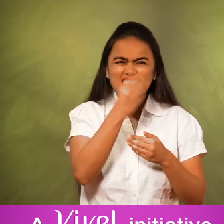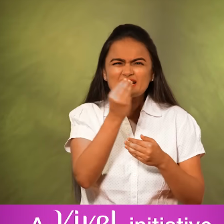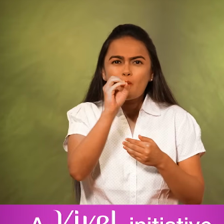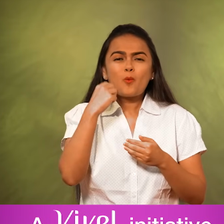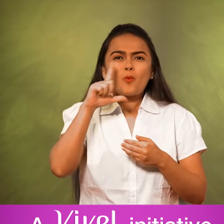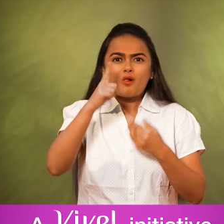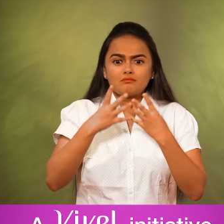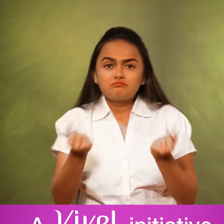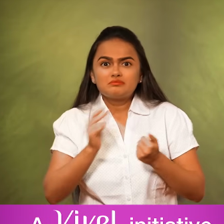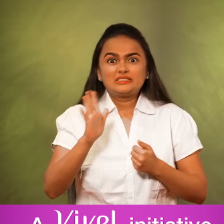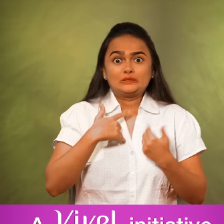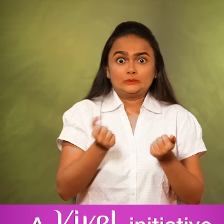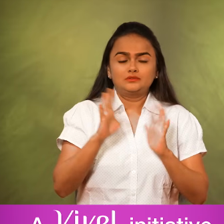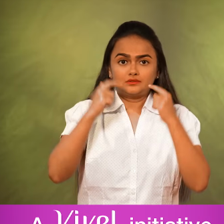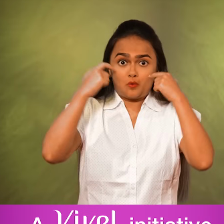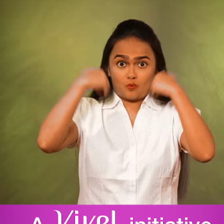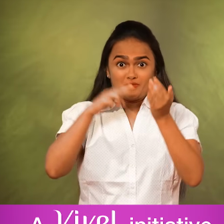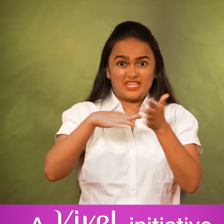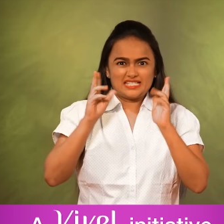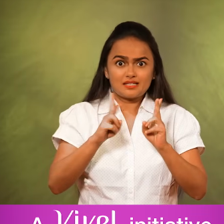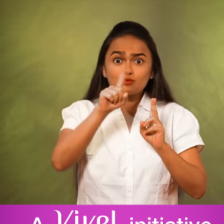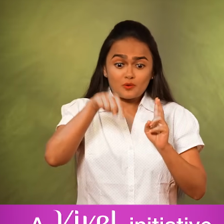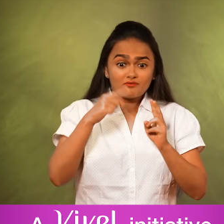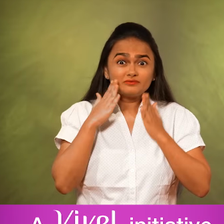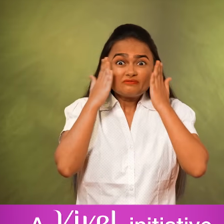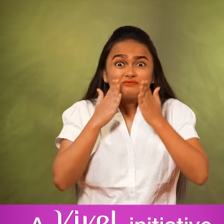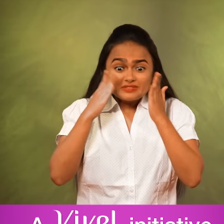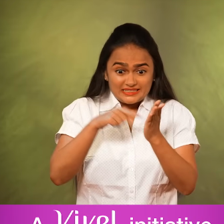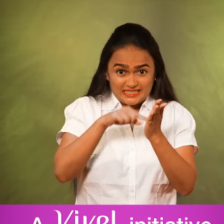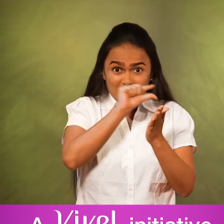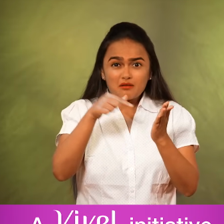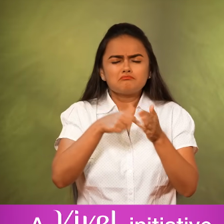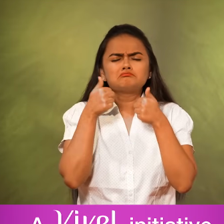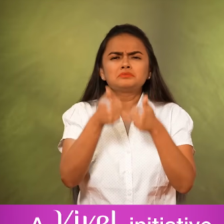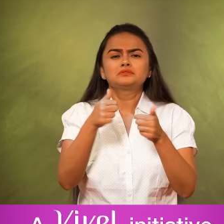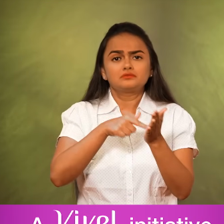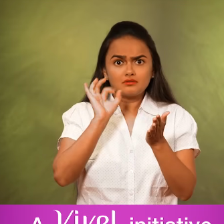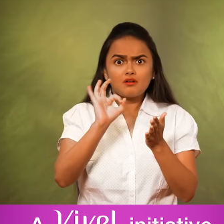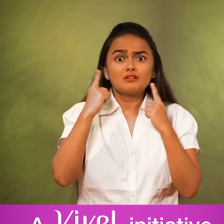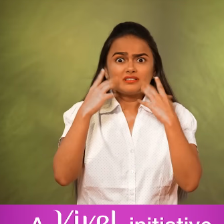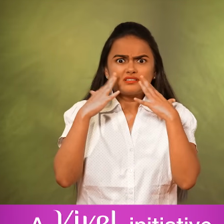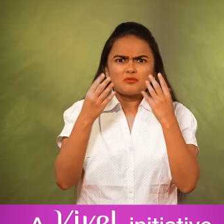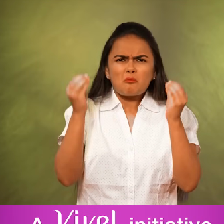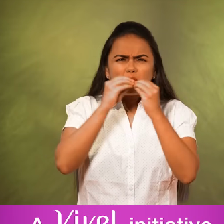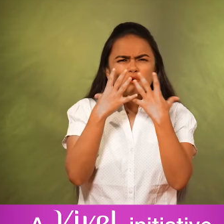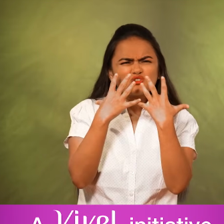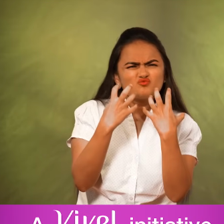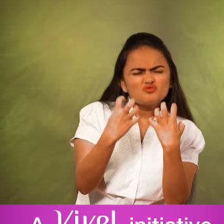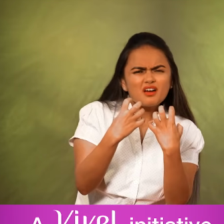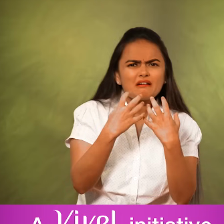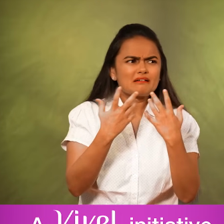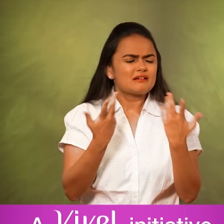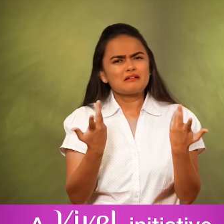तो मैं चाहती नहीं हूँ कि मेरे face में थोड़े बहुत जो oils है वो भी निकल जाए. So yes, this face wash really cleanses my face